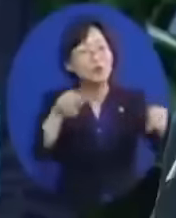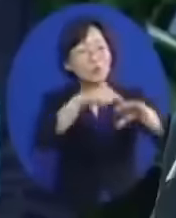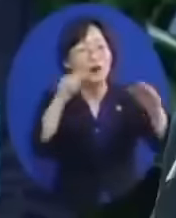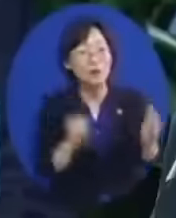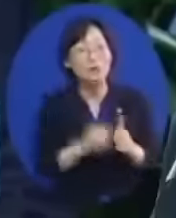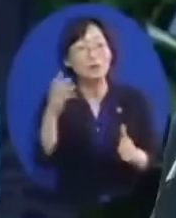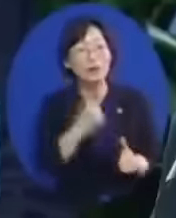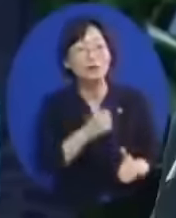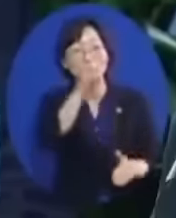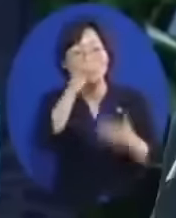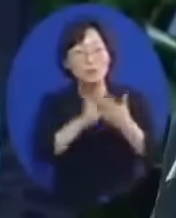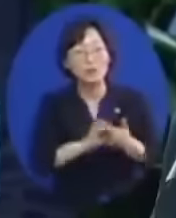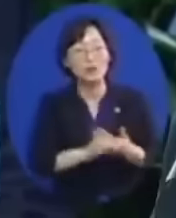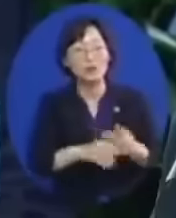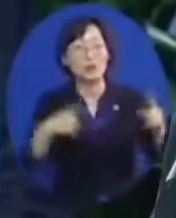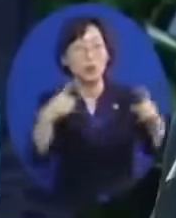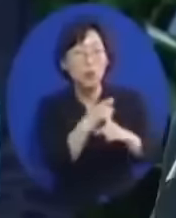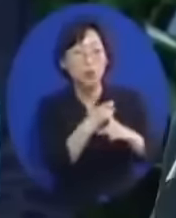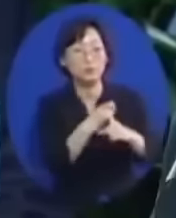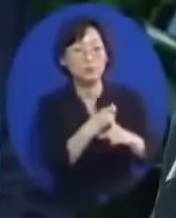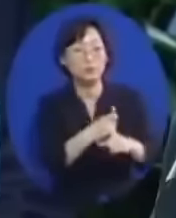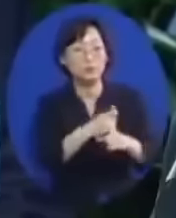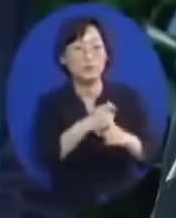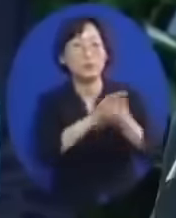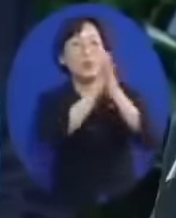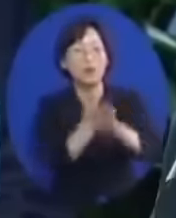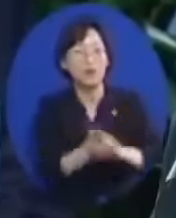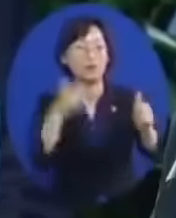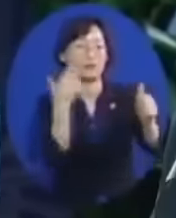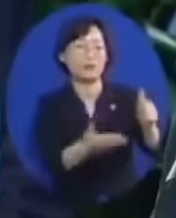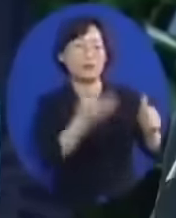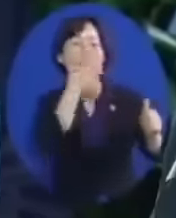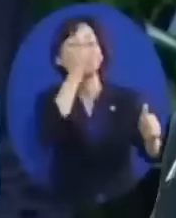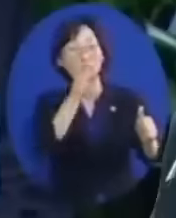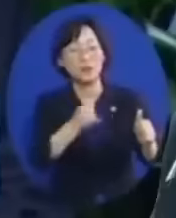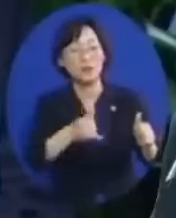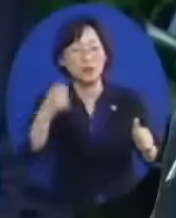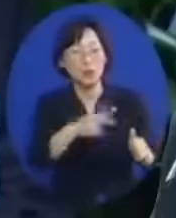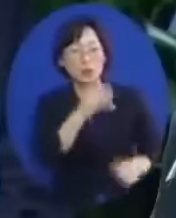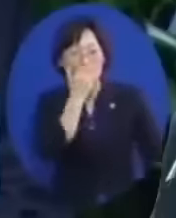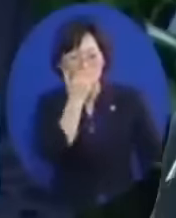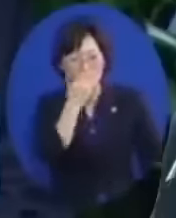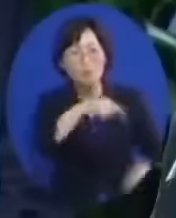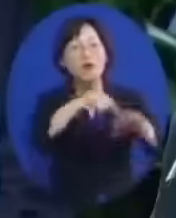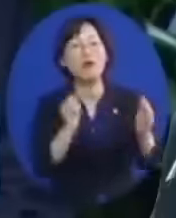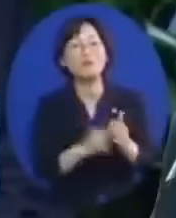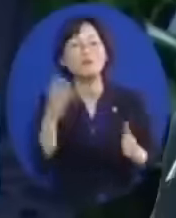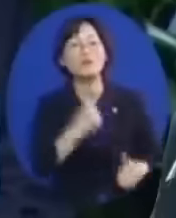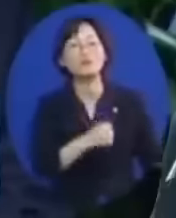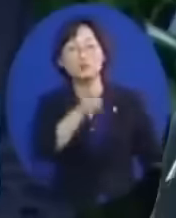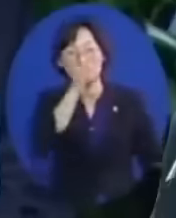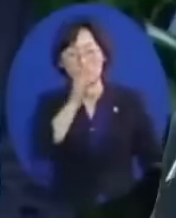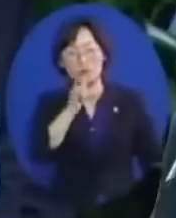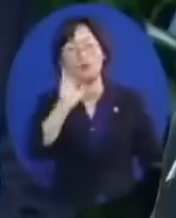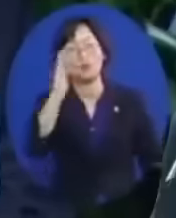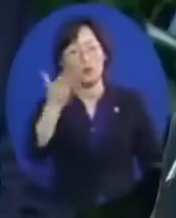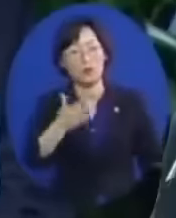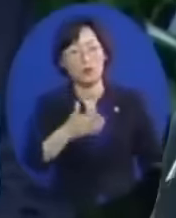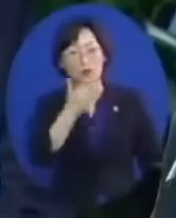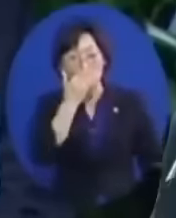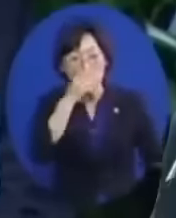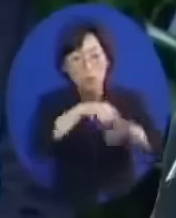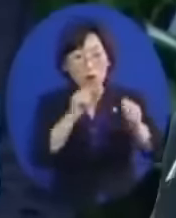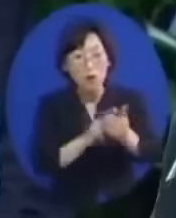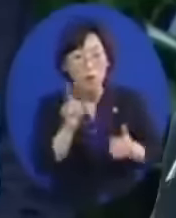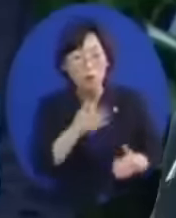마음을 가지면 원수를 변화시킬 수 있는 것입니다. 그리고 겸손한 마음을 가져내는 것입니다. 겸손한 마음은